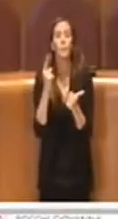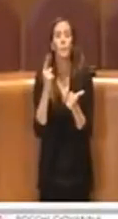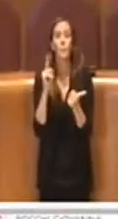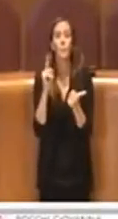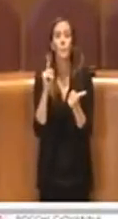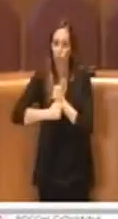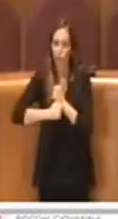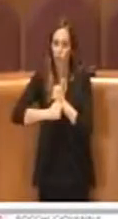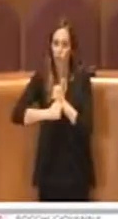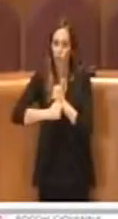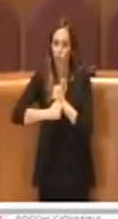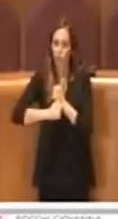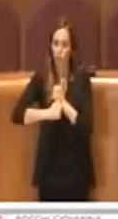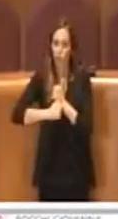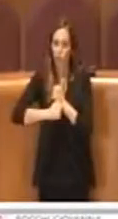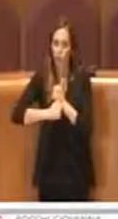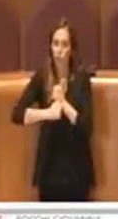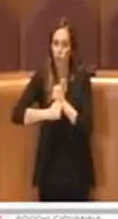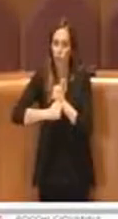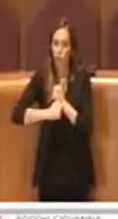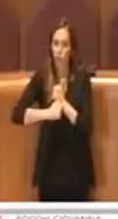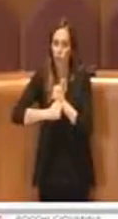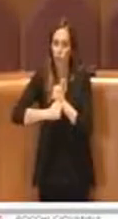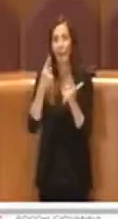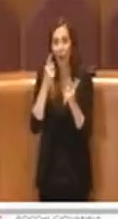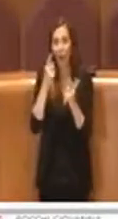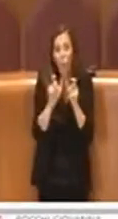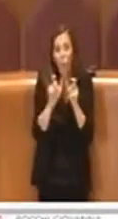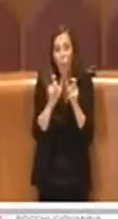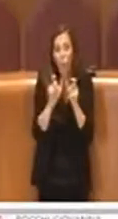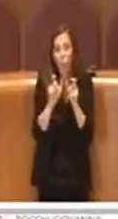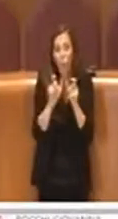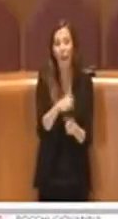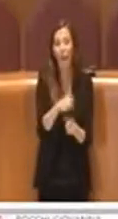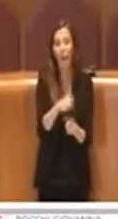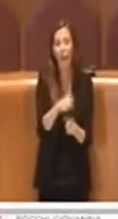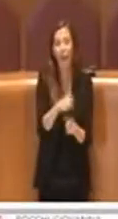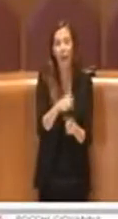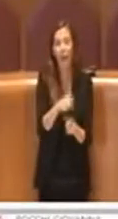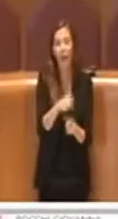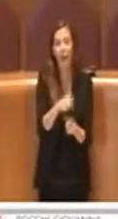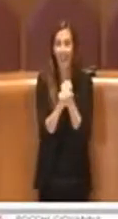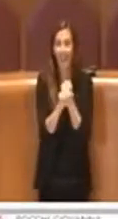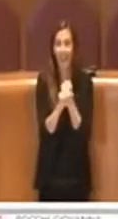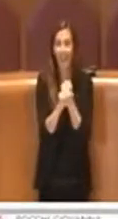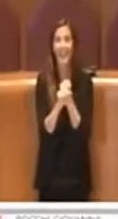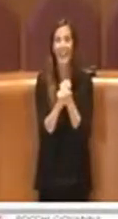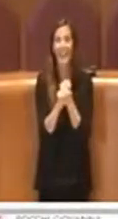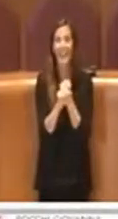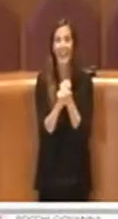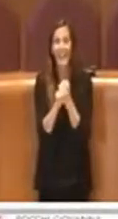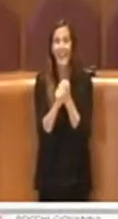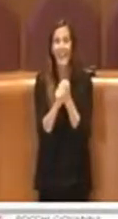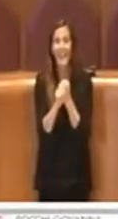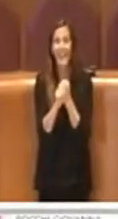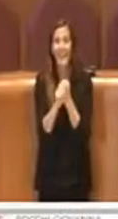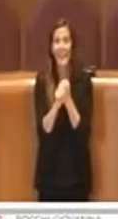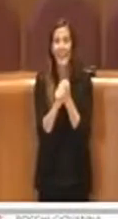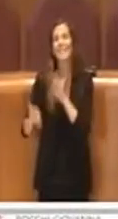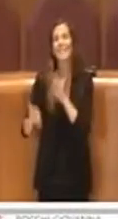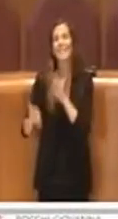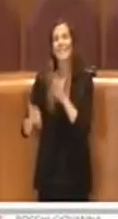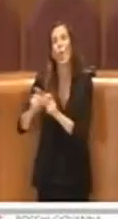in aree quello che riguarda questo tipo di attività hanno visto interpretare l'azione dello spettacolo viaggiante